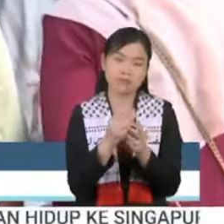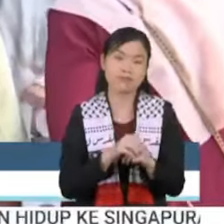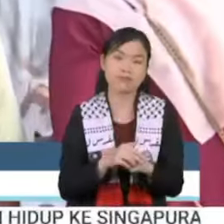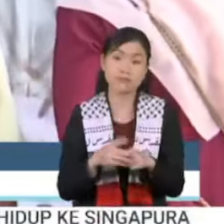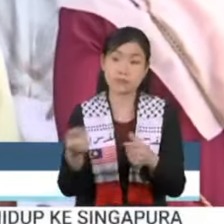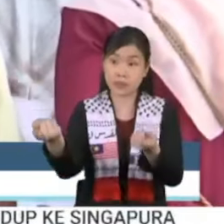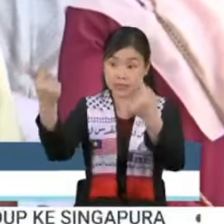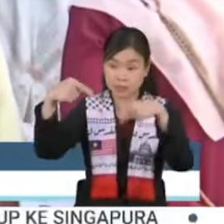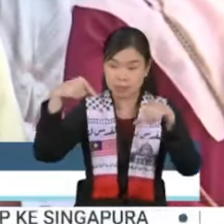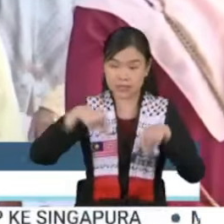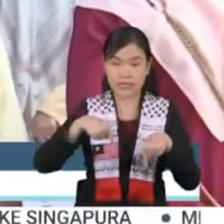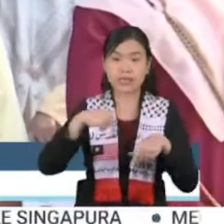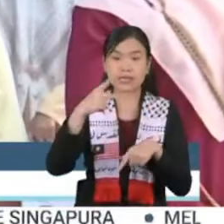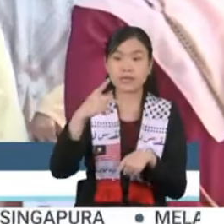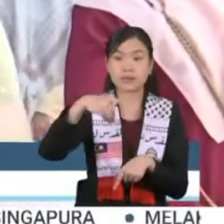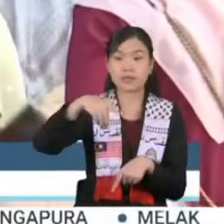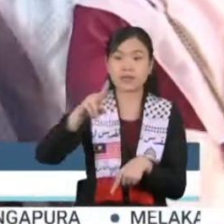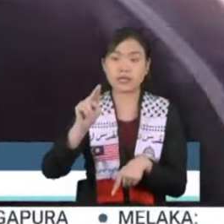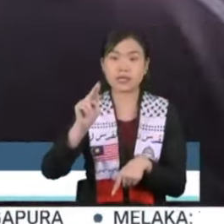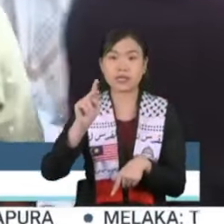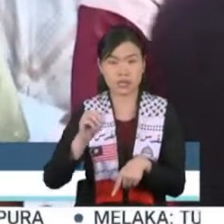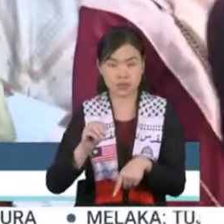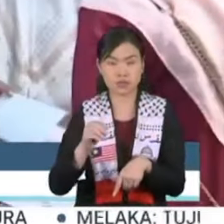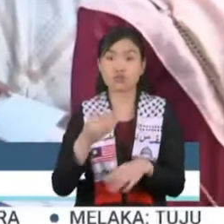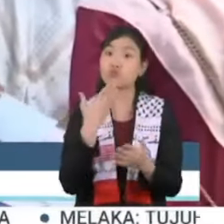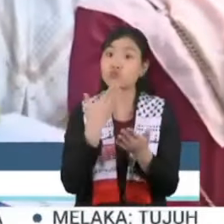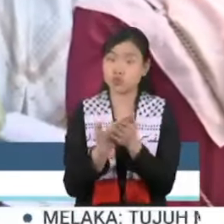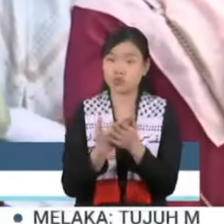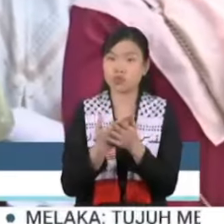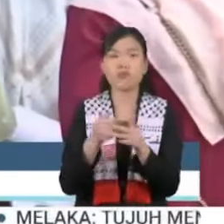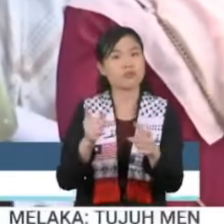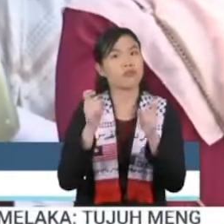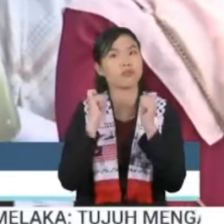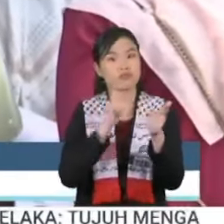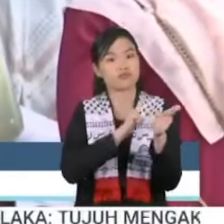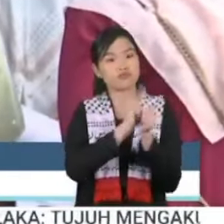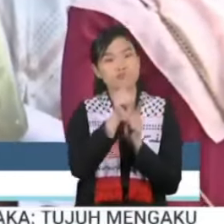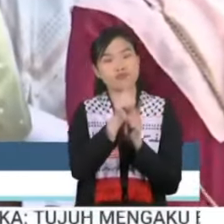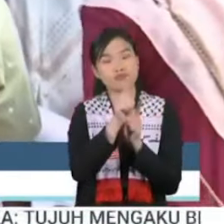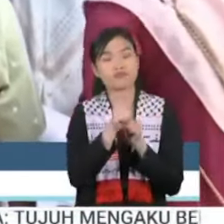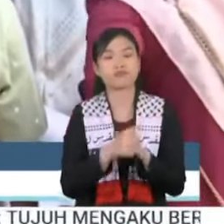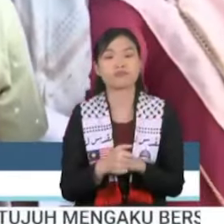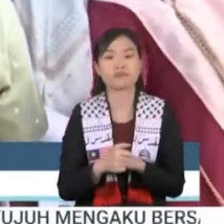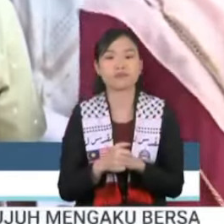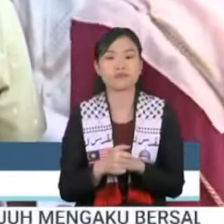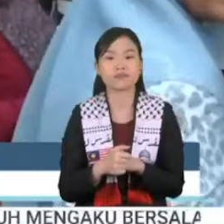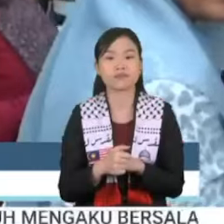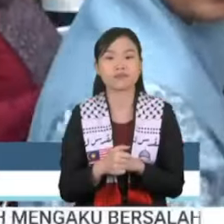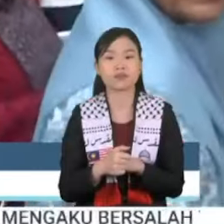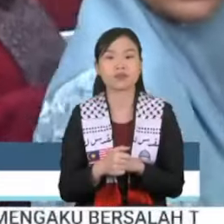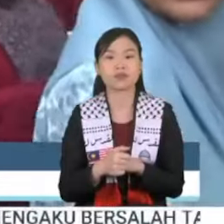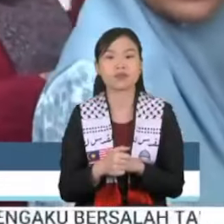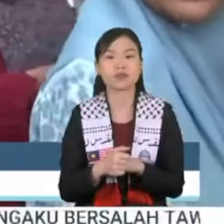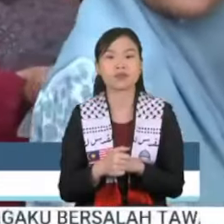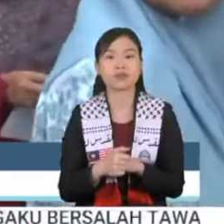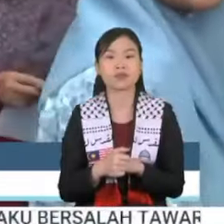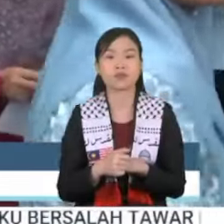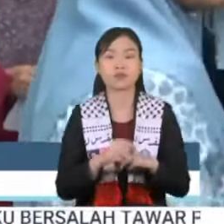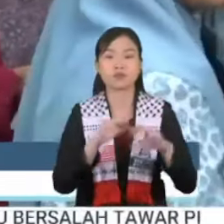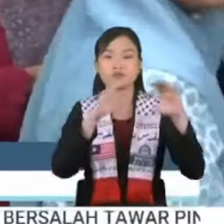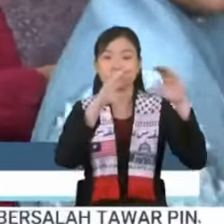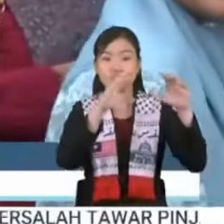buat KPDN. Okeylah, bagus lah, boleh dapat segera kelulusan untuk buat fuel card. Kategori lori kita